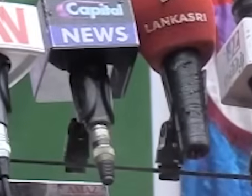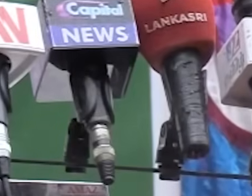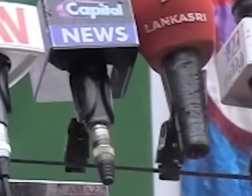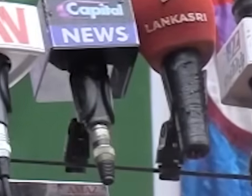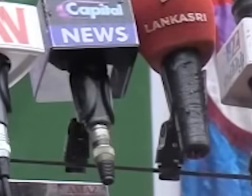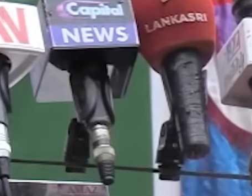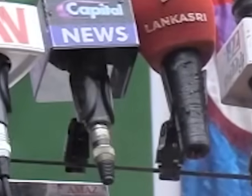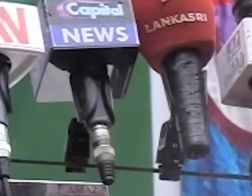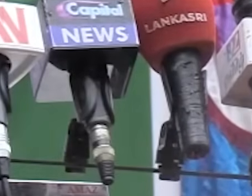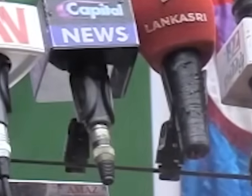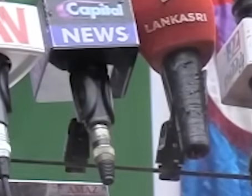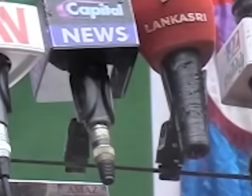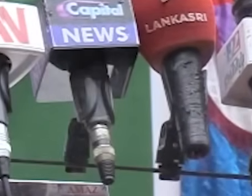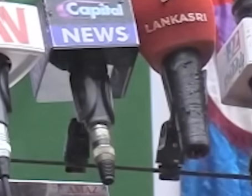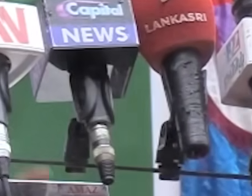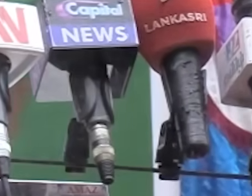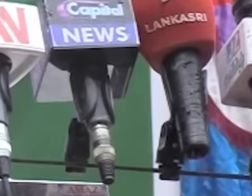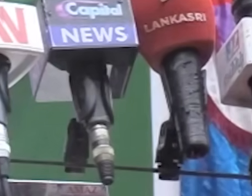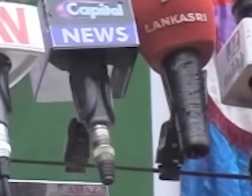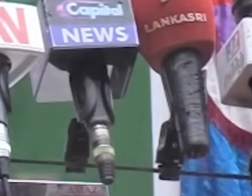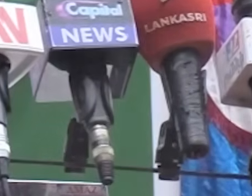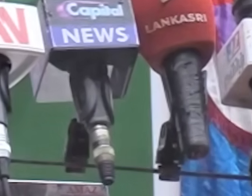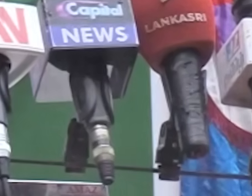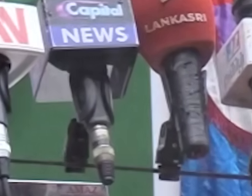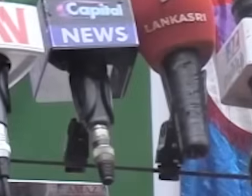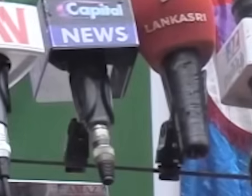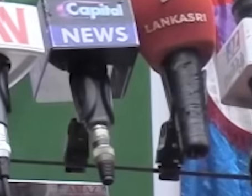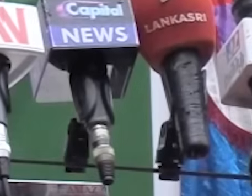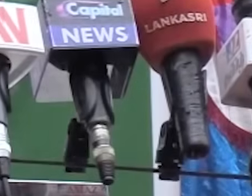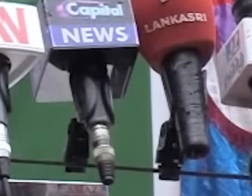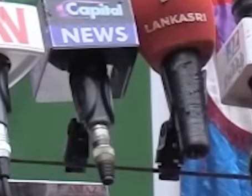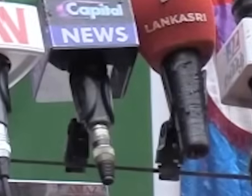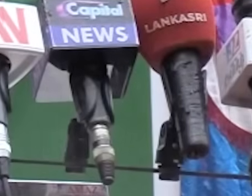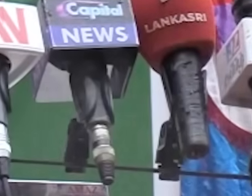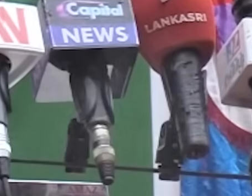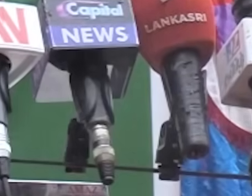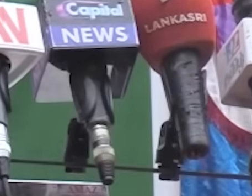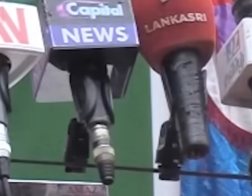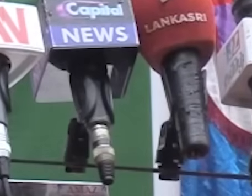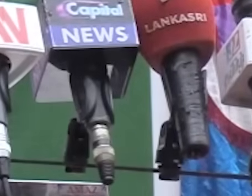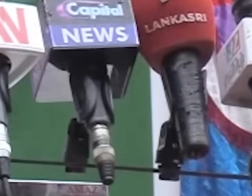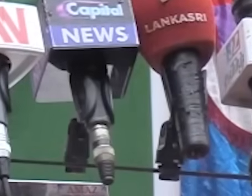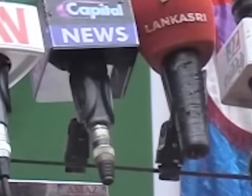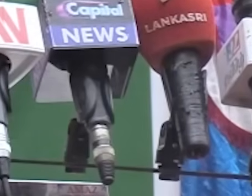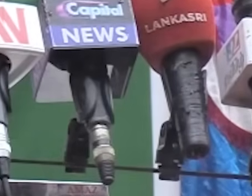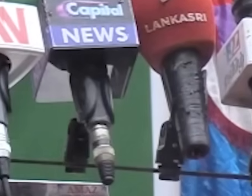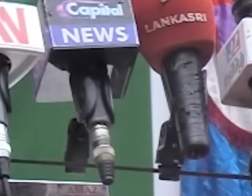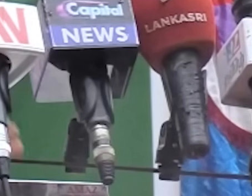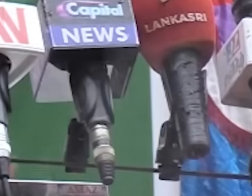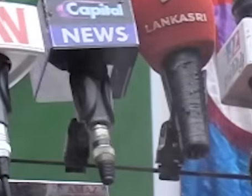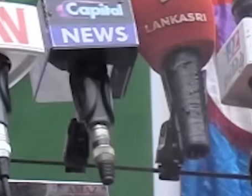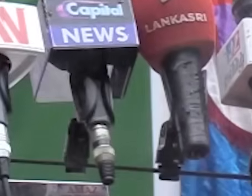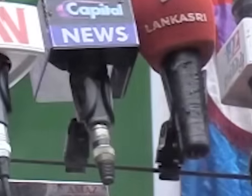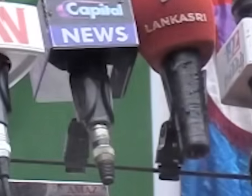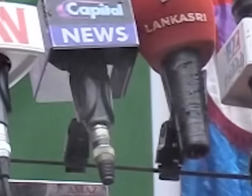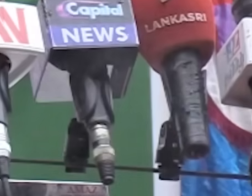போதமாக எல்லாருக்கும் தமிழ் தேசியம், எல்லாரும் தமிழ் பேசும் பேசுவார்கள், வார்த்தையில உச்சரிப்பில